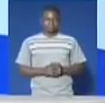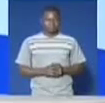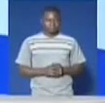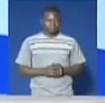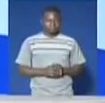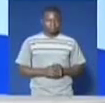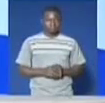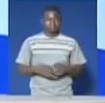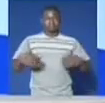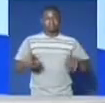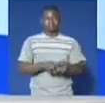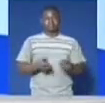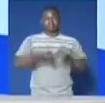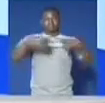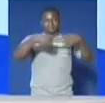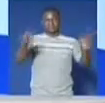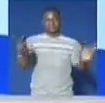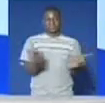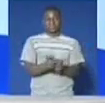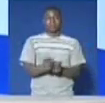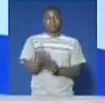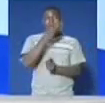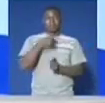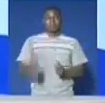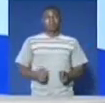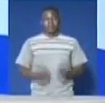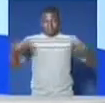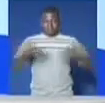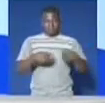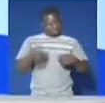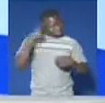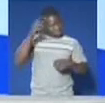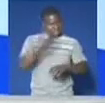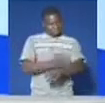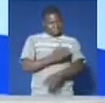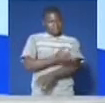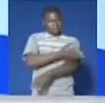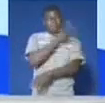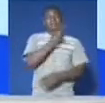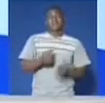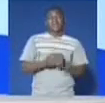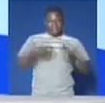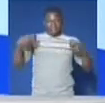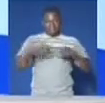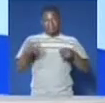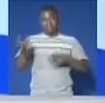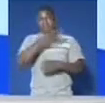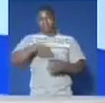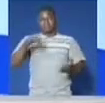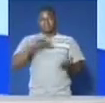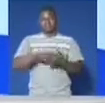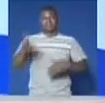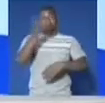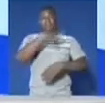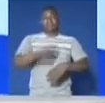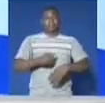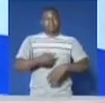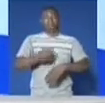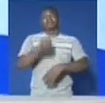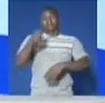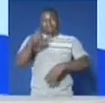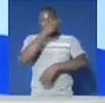Et puis, un groupe électrogène pour améliorer la disponibilité des ressources énergétiques au centre hospitalier universitaire